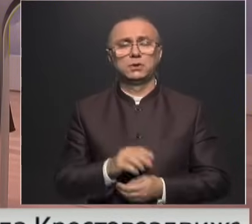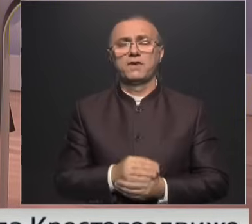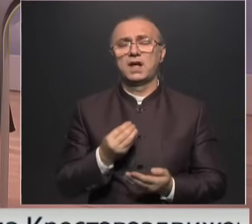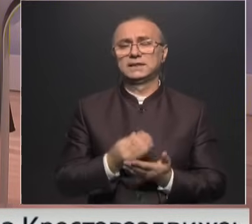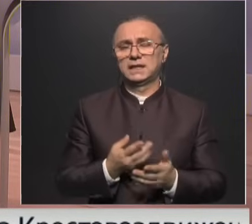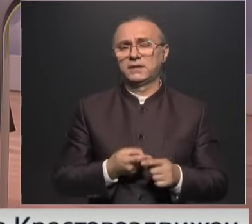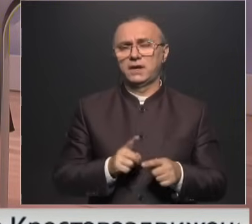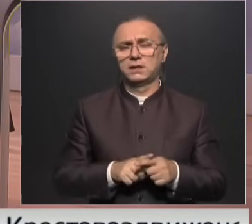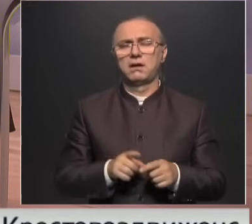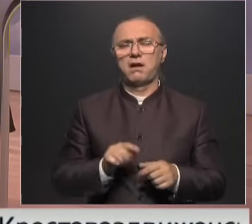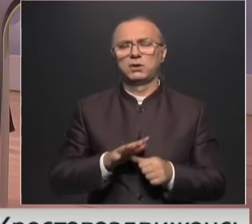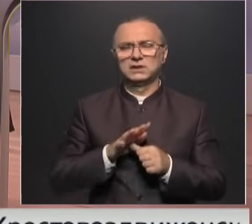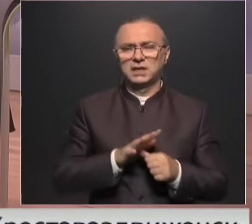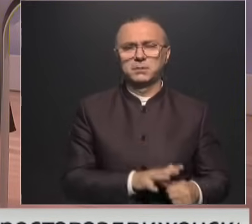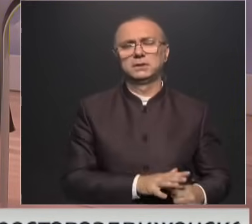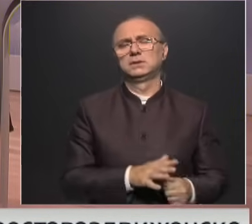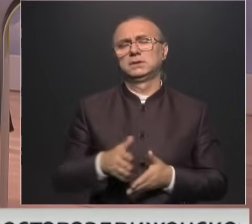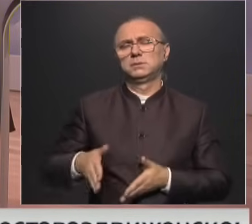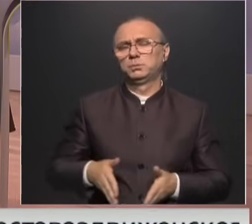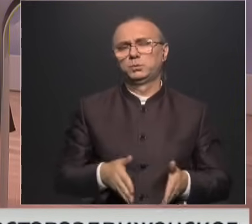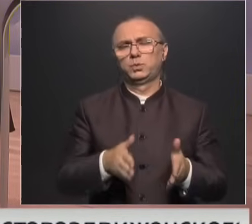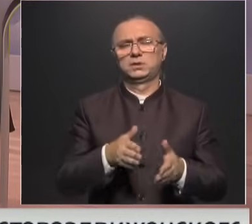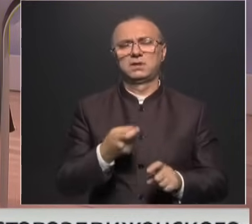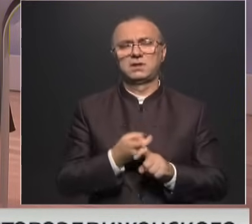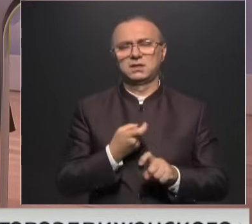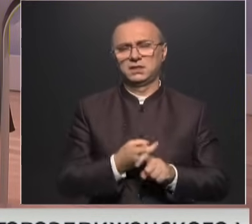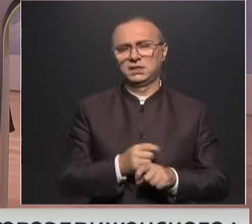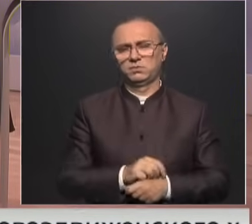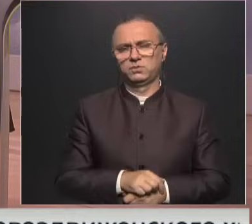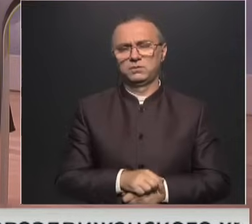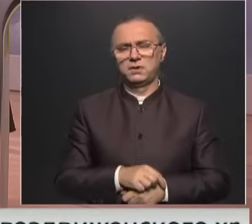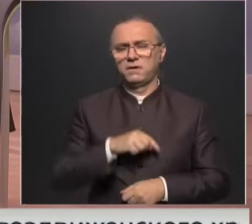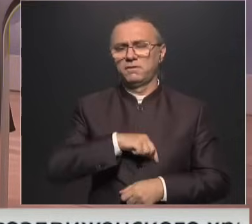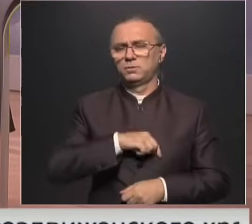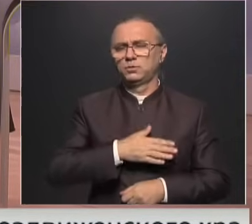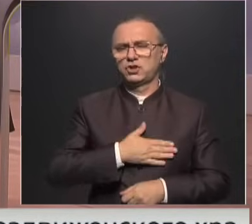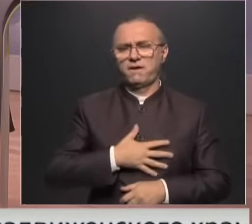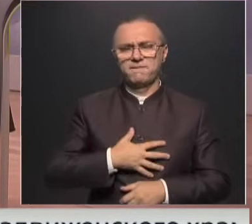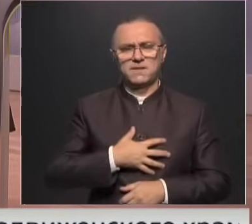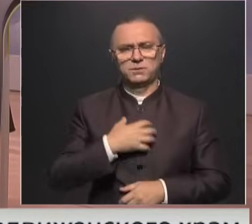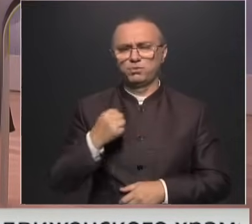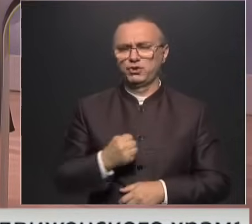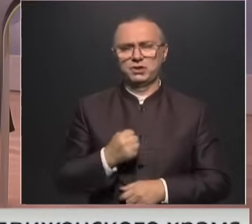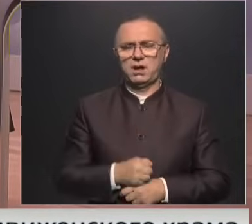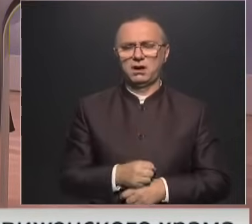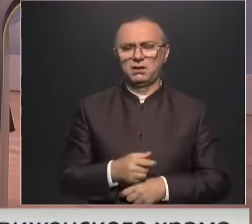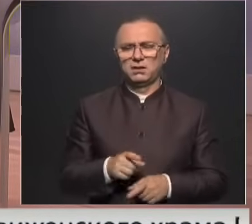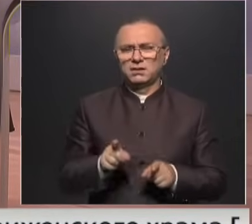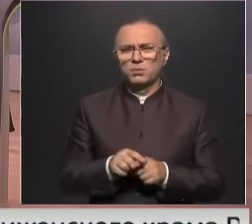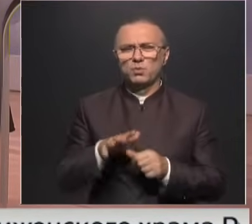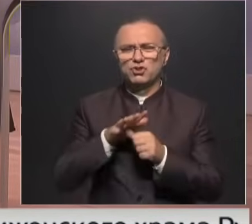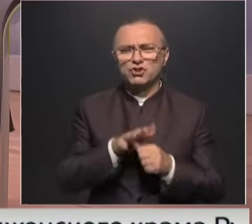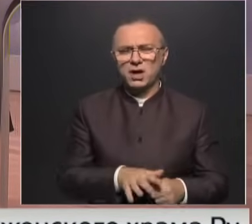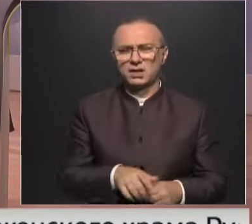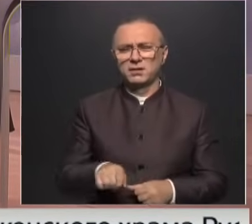как дискриминацию и путь к нацизму. Она признается, что до глубины души возмущена унижением беззащитного малыша за русские